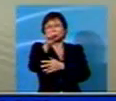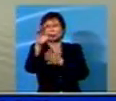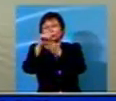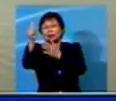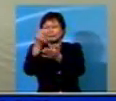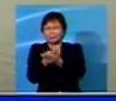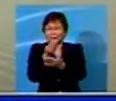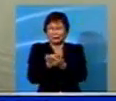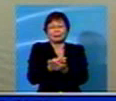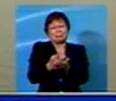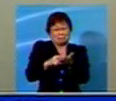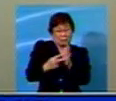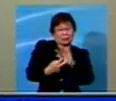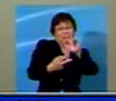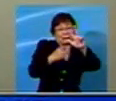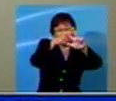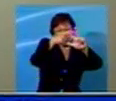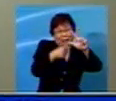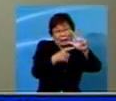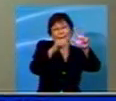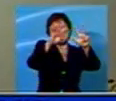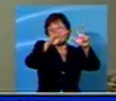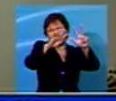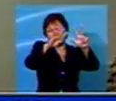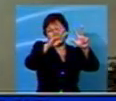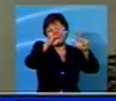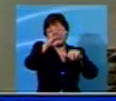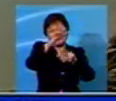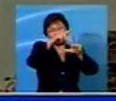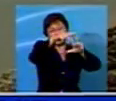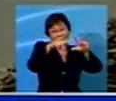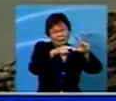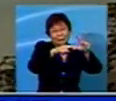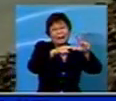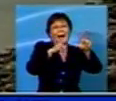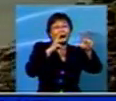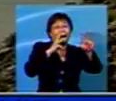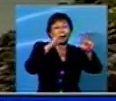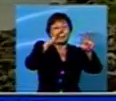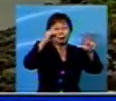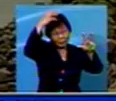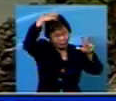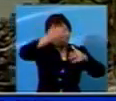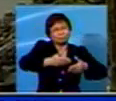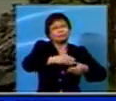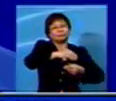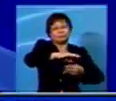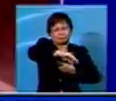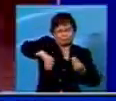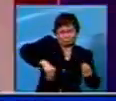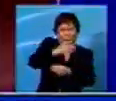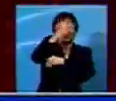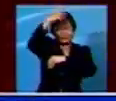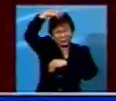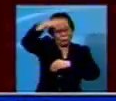bilion ini bermakna tiga daripada empat buah Syarikat konsesi air di Selangor telah menerima tawaran pengambil alihan oleh kerajaan Negeri